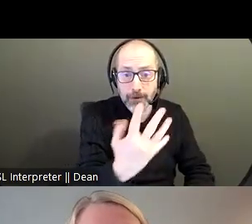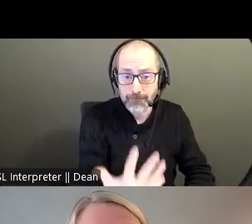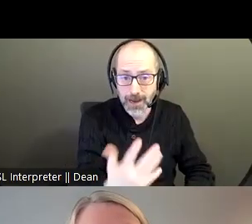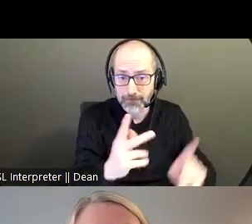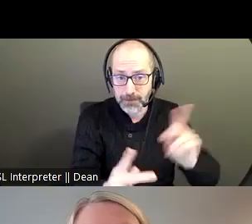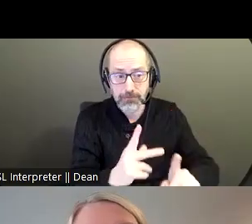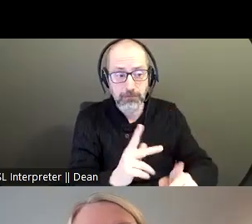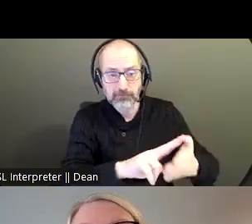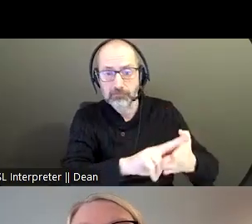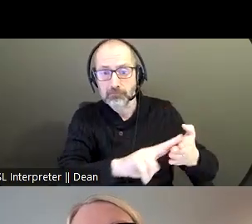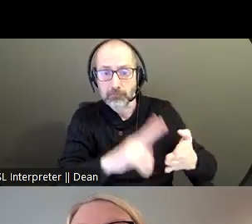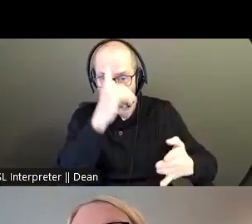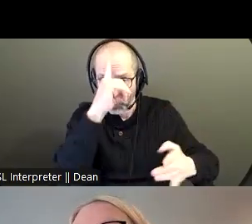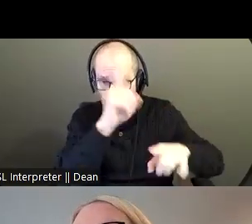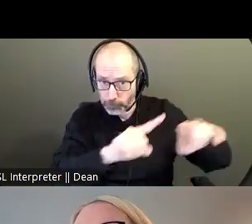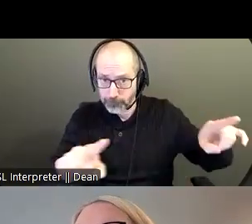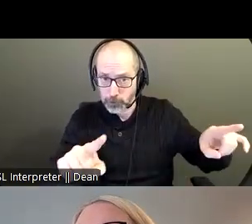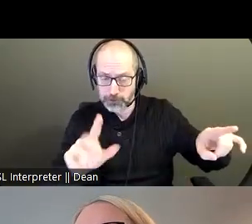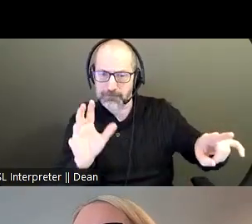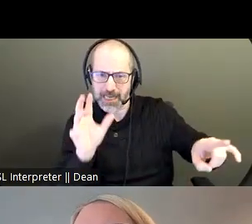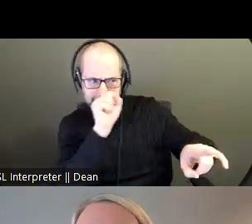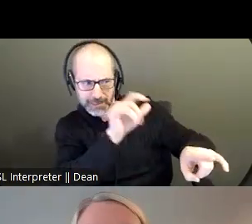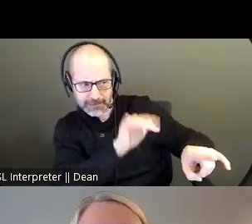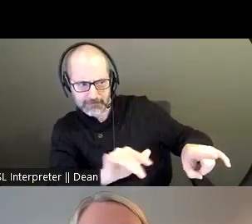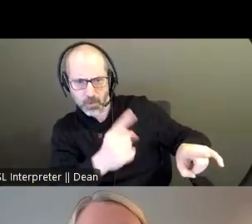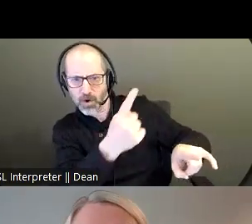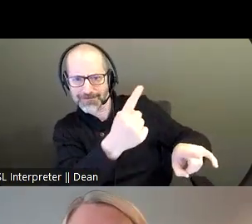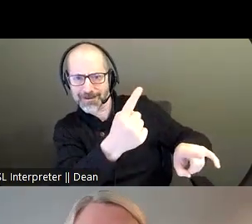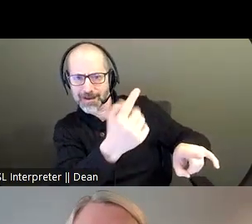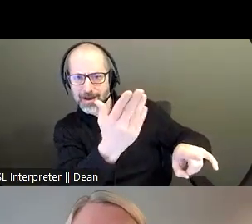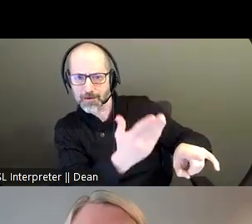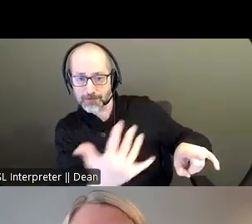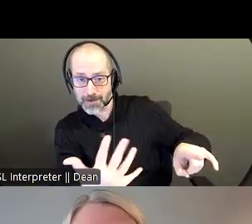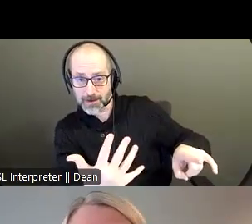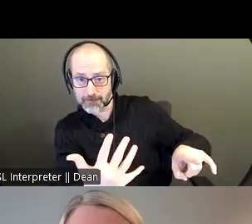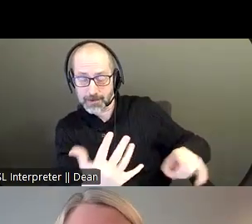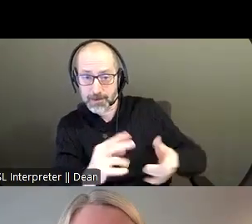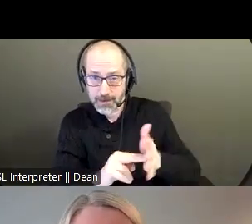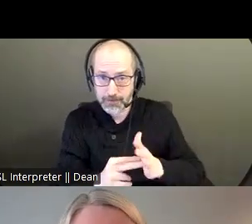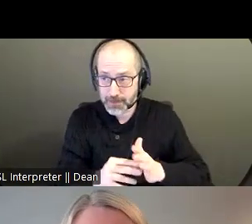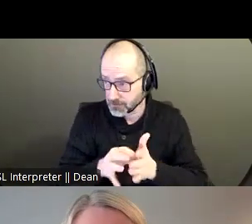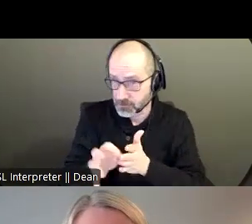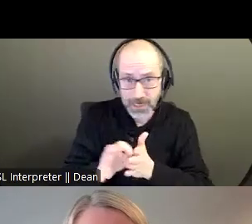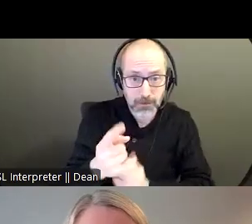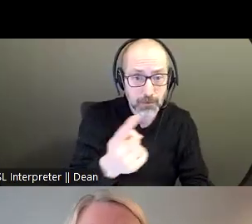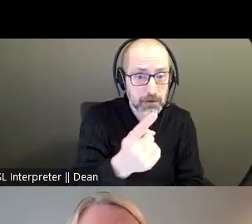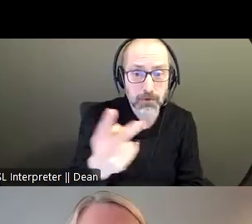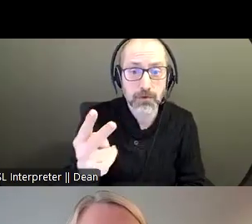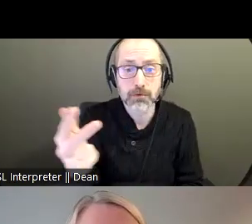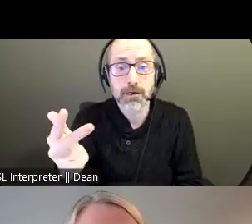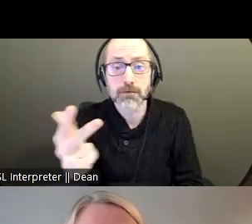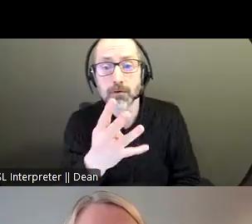on l'estime, est neurodivergente. Une personne sur cinq. Une personne sur cinq